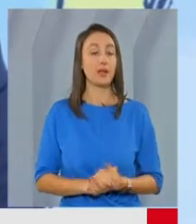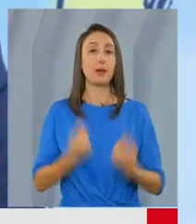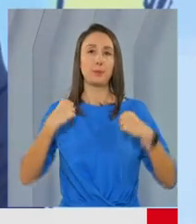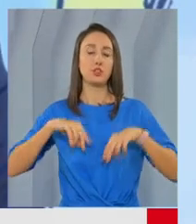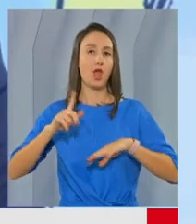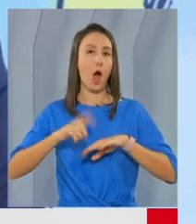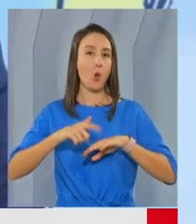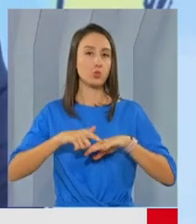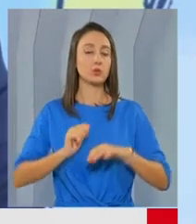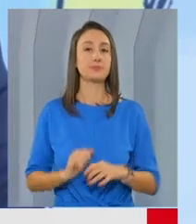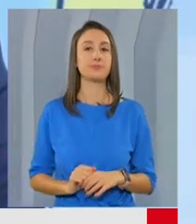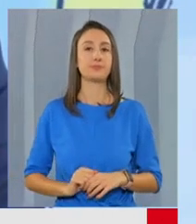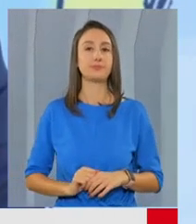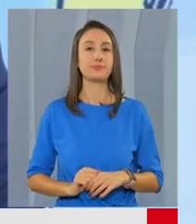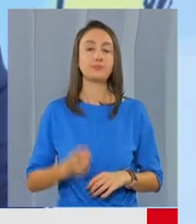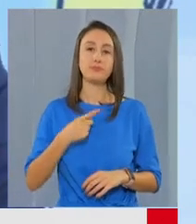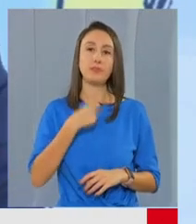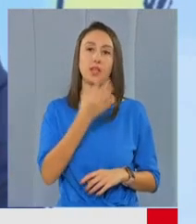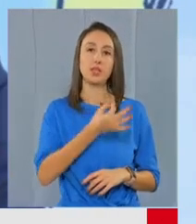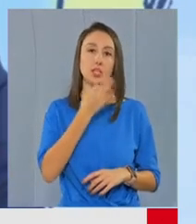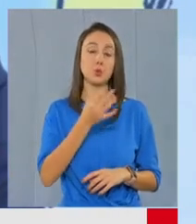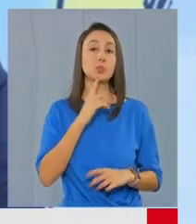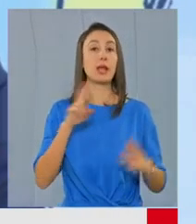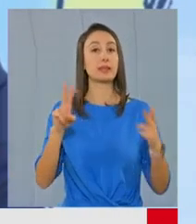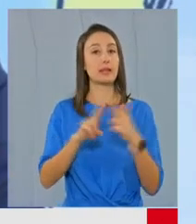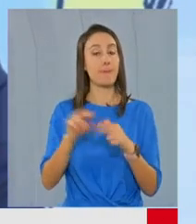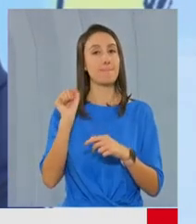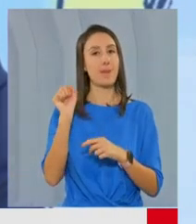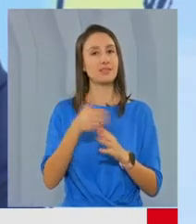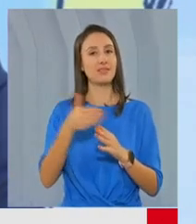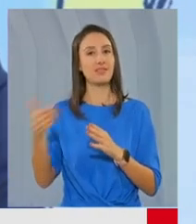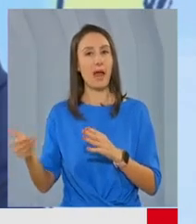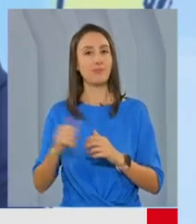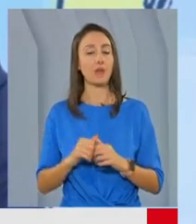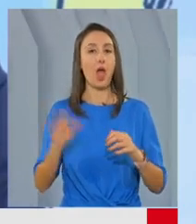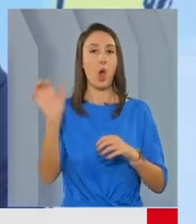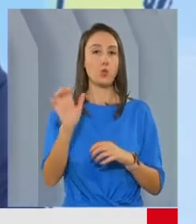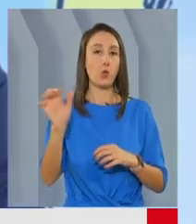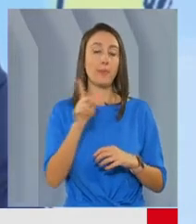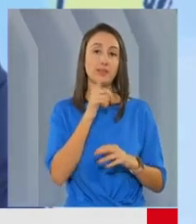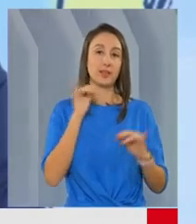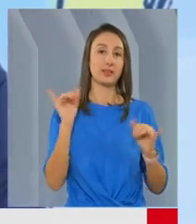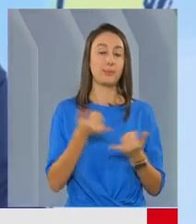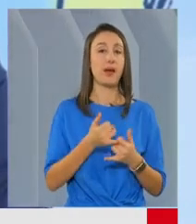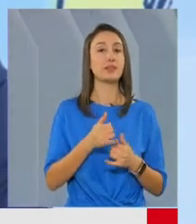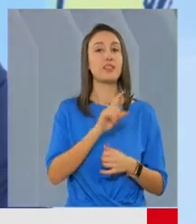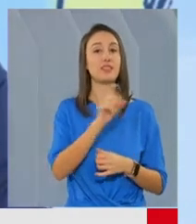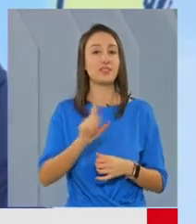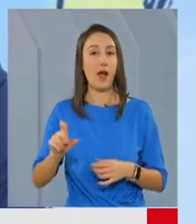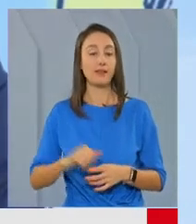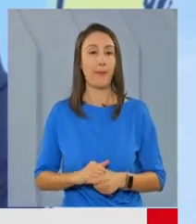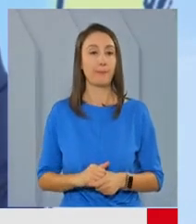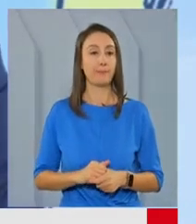autocaracterizează monon a susținut un discurs la Reuniunea partidelor de extremă dreapta din Europa care a avut loc la Florența